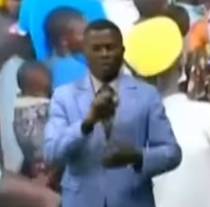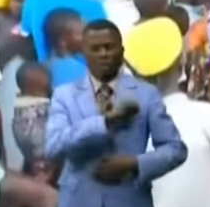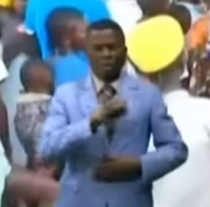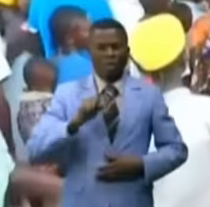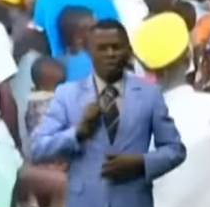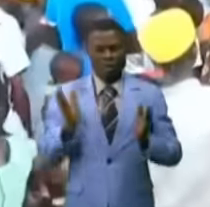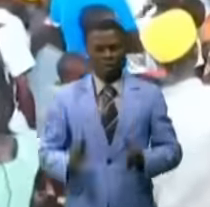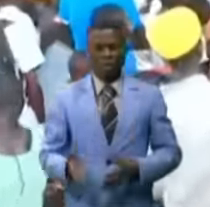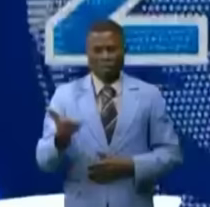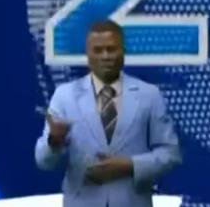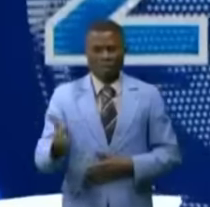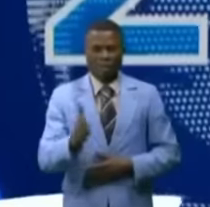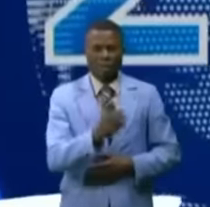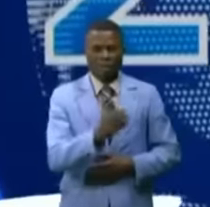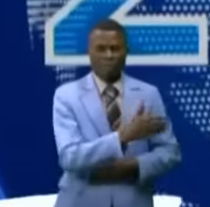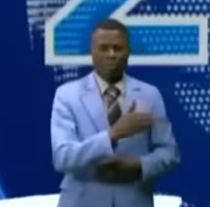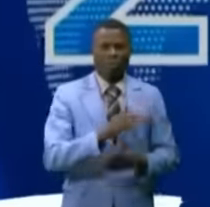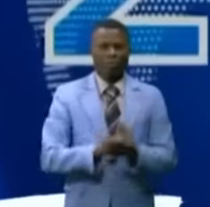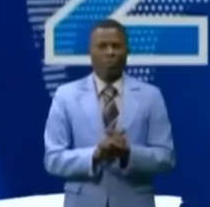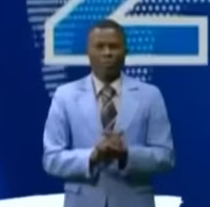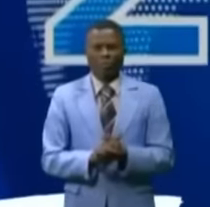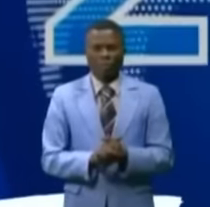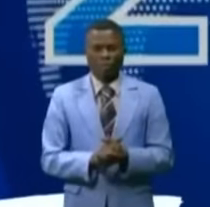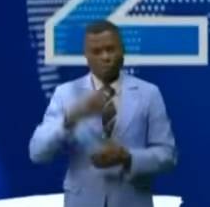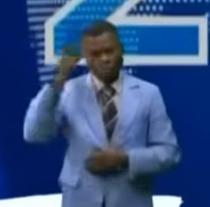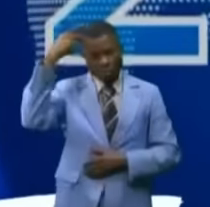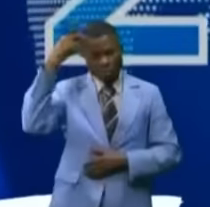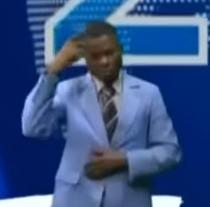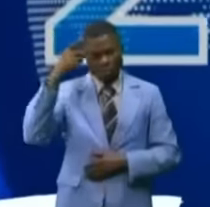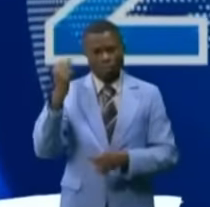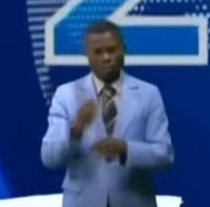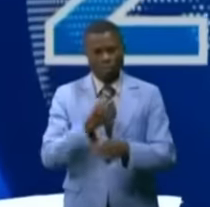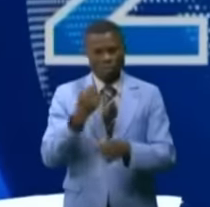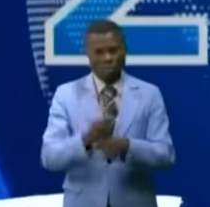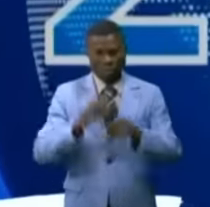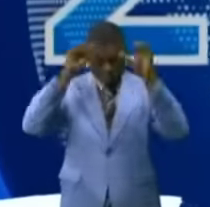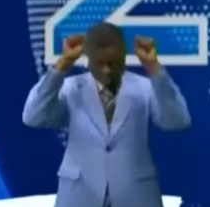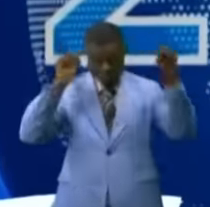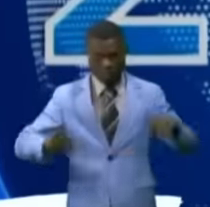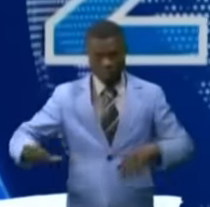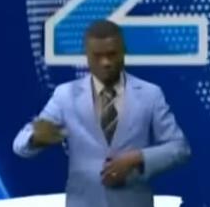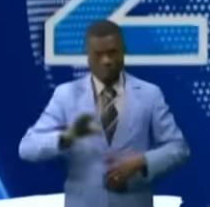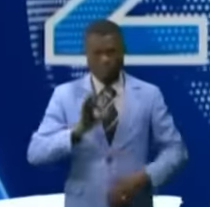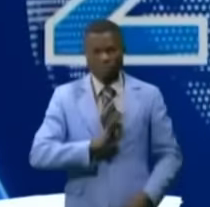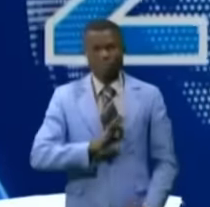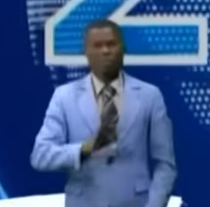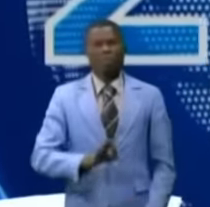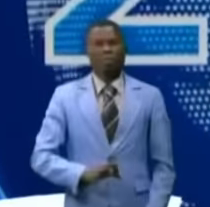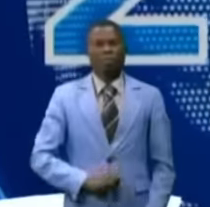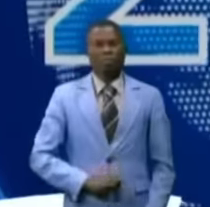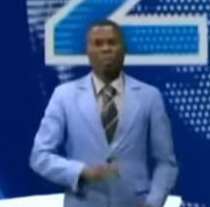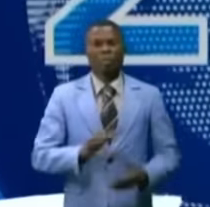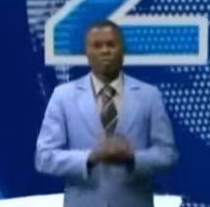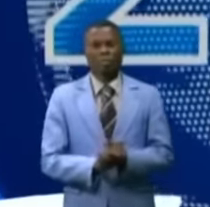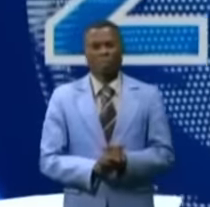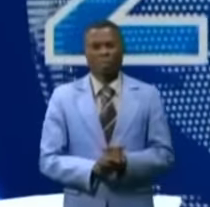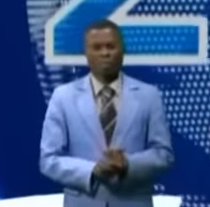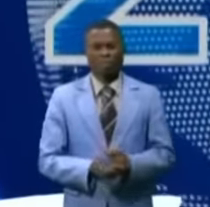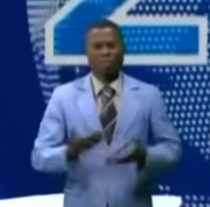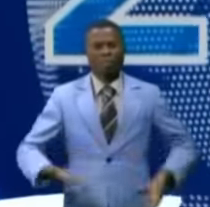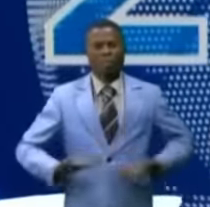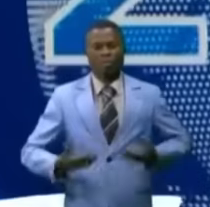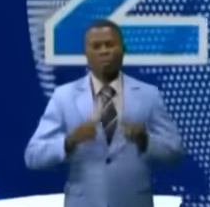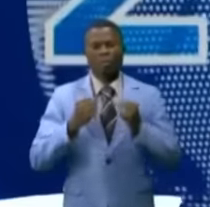de Kasongolunda. En politique, les réalisations du président de la République, Félix-Antoine Tshisekedi Tshilombo, est salué